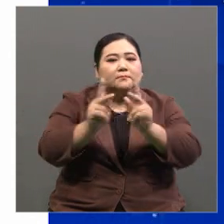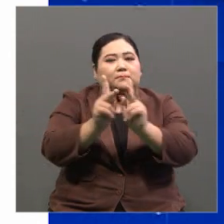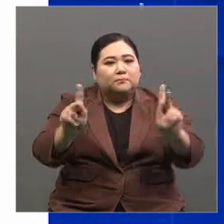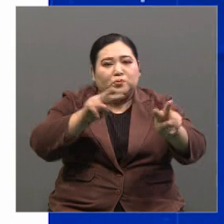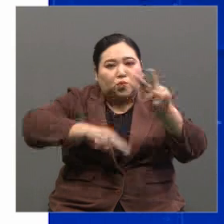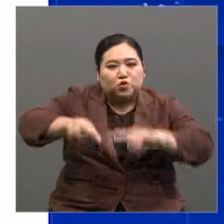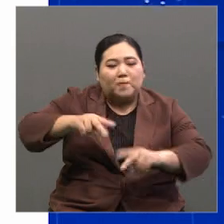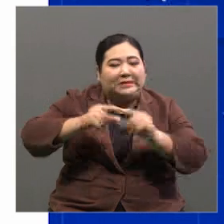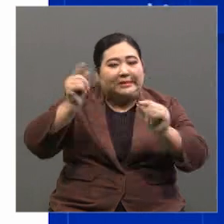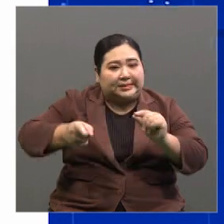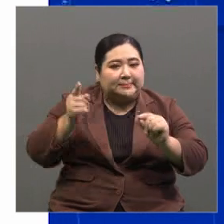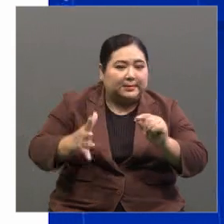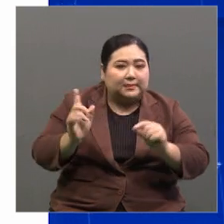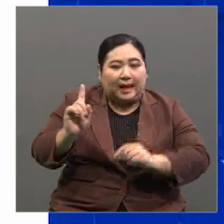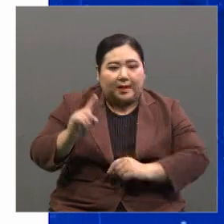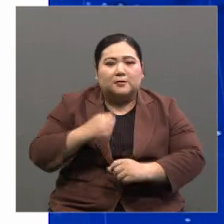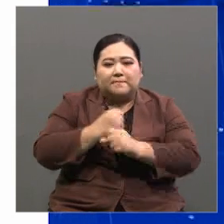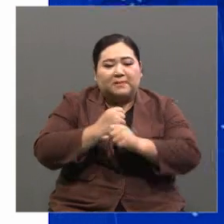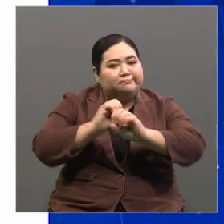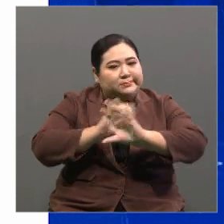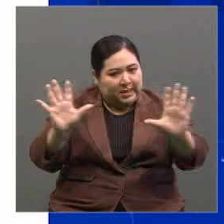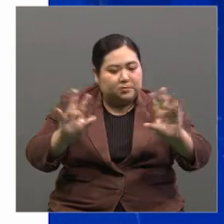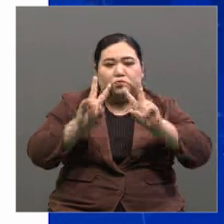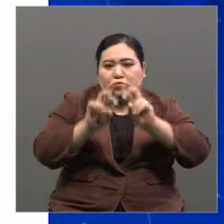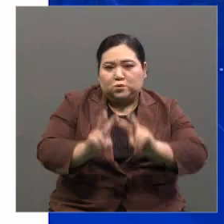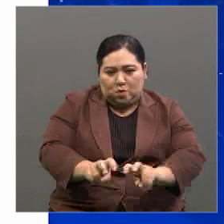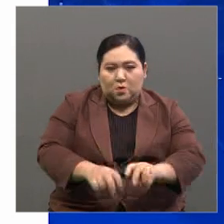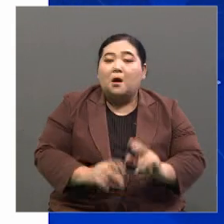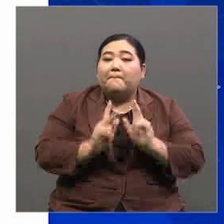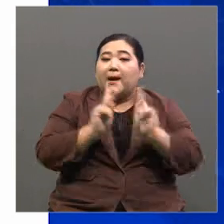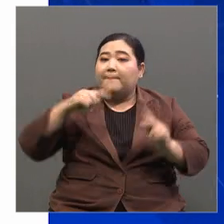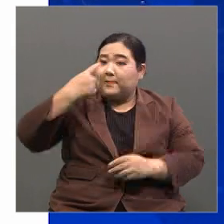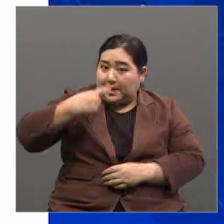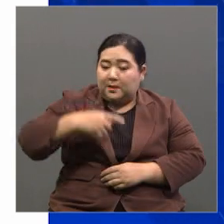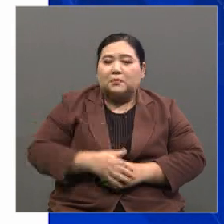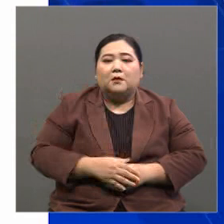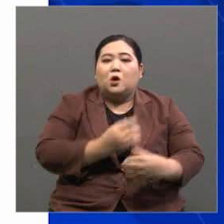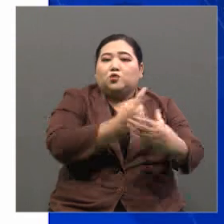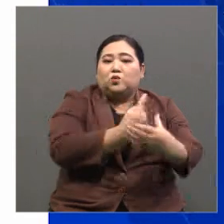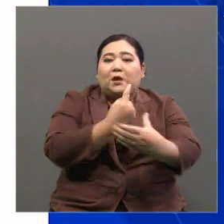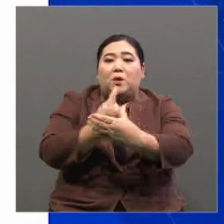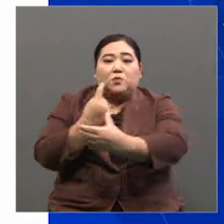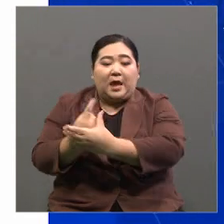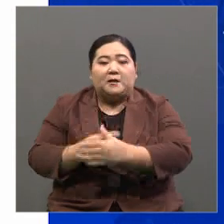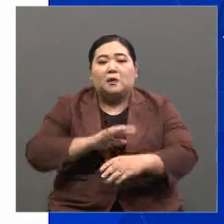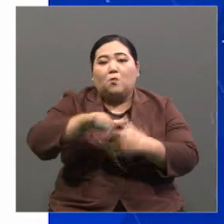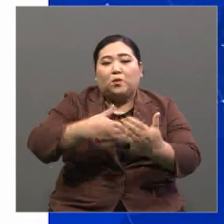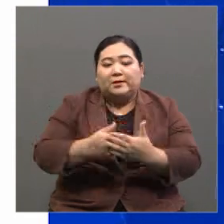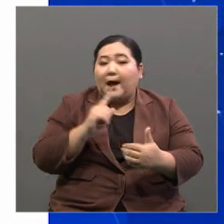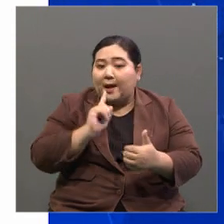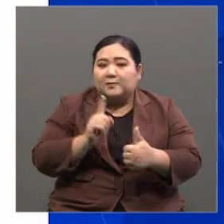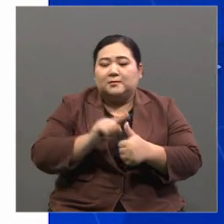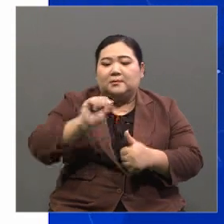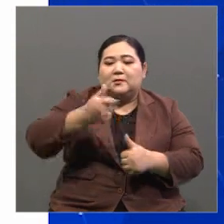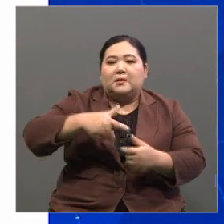ข้อเท็จจริงเพื่อสร้างความกระจ่างชัดในทุกประเด็นโดยคณะกรรมการจะประกอบไปด้วยผู้แทนจากสภาวิชาชีพสื่อมวลชนที่เกี่ยวข้องได้แก่